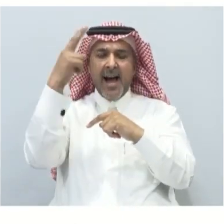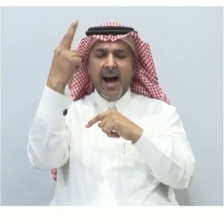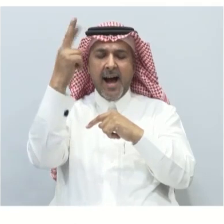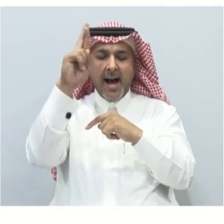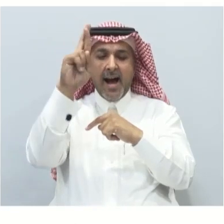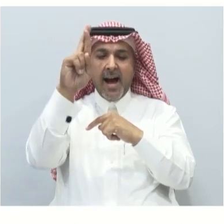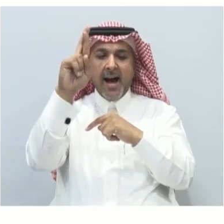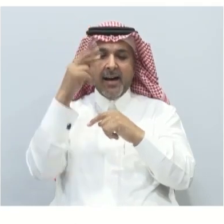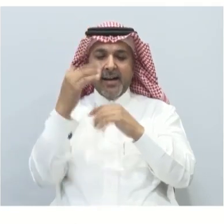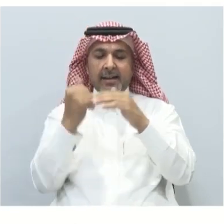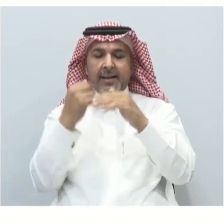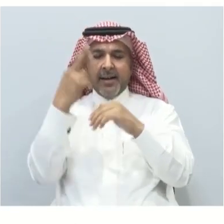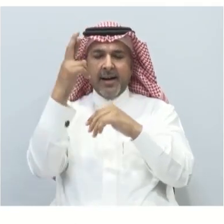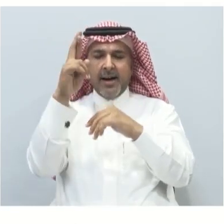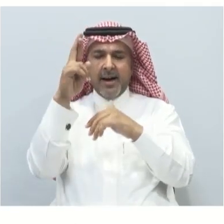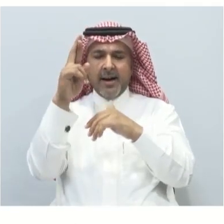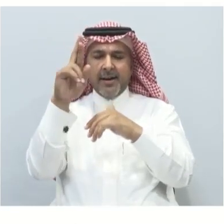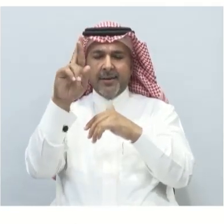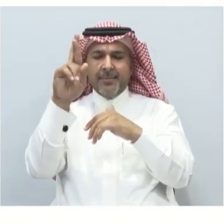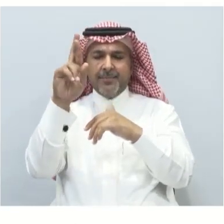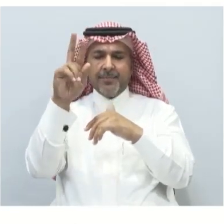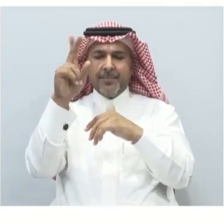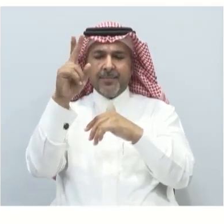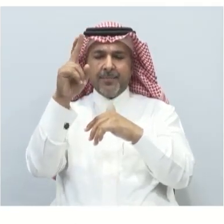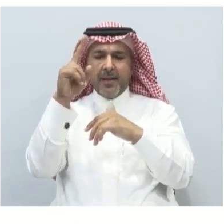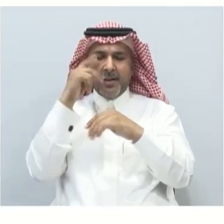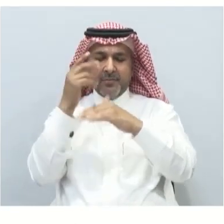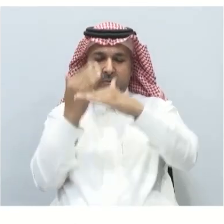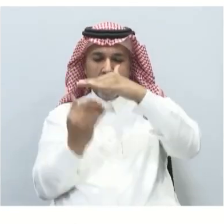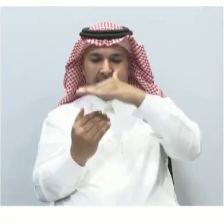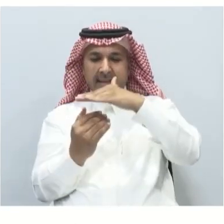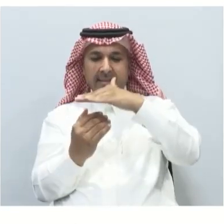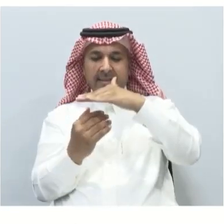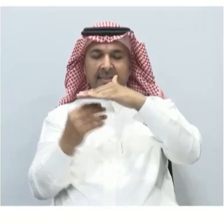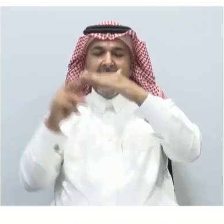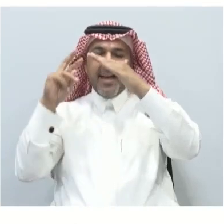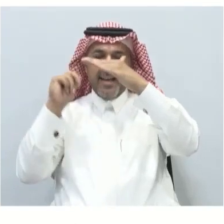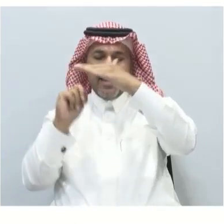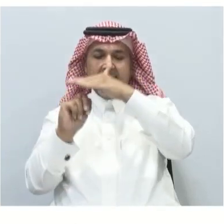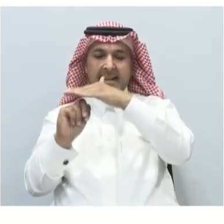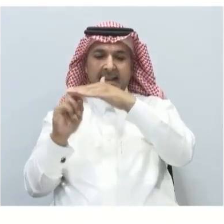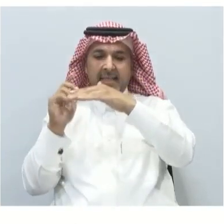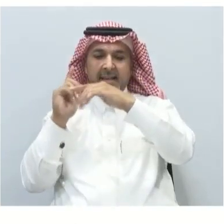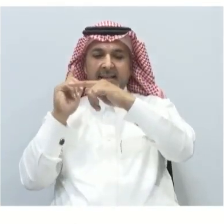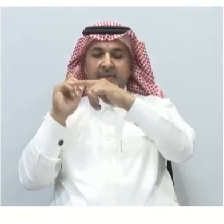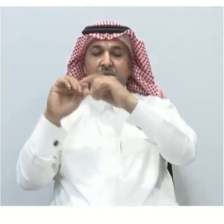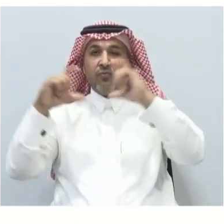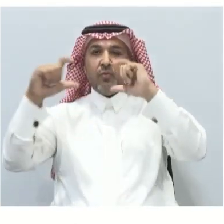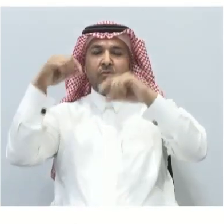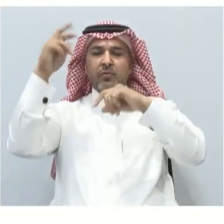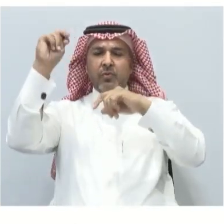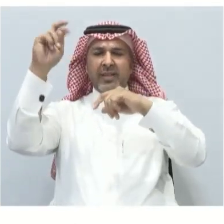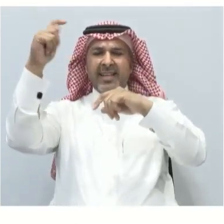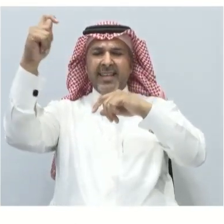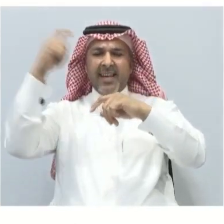فبالتالي راح اقول هنا 100 الف 1 ز 0.12